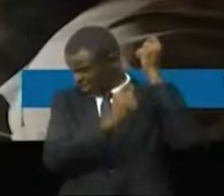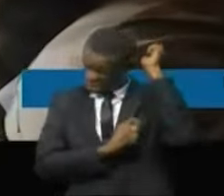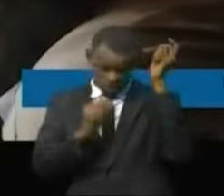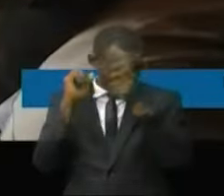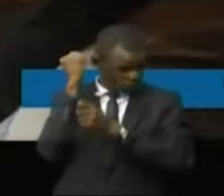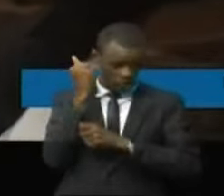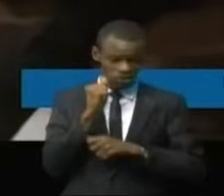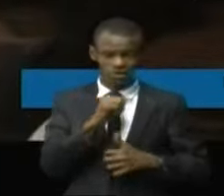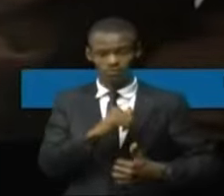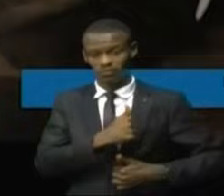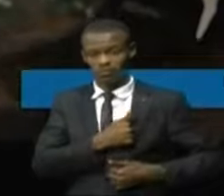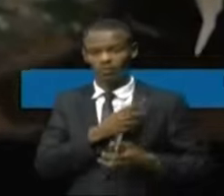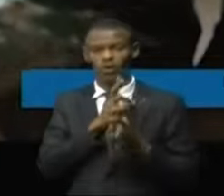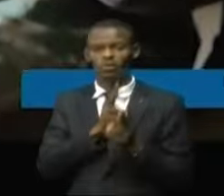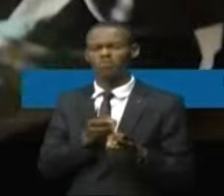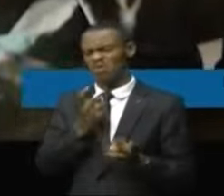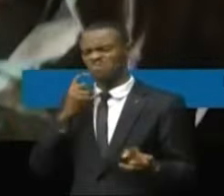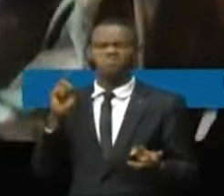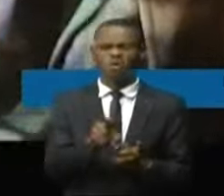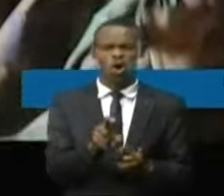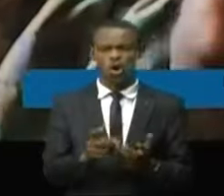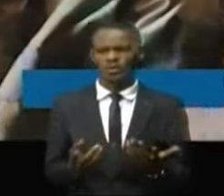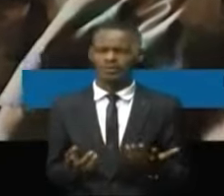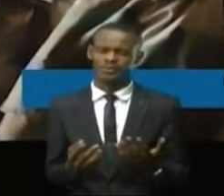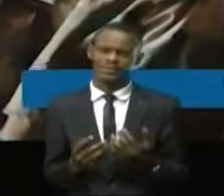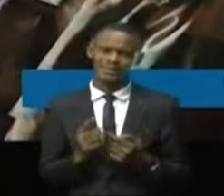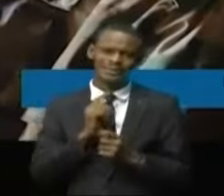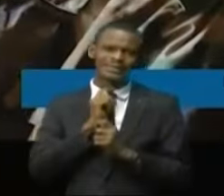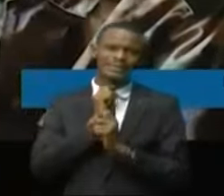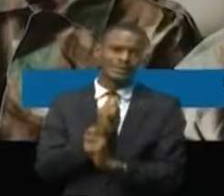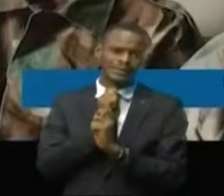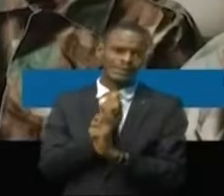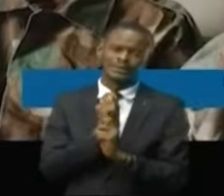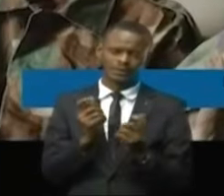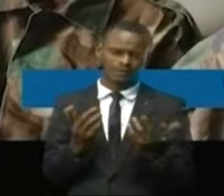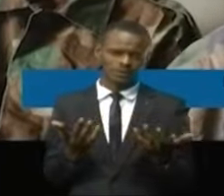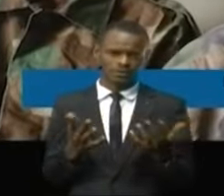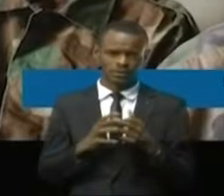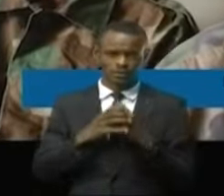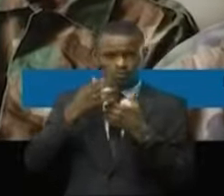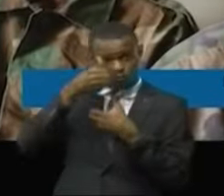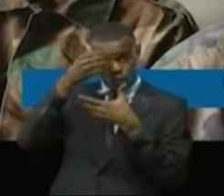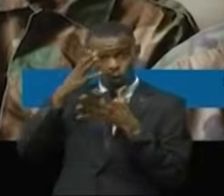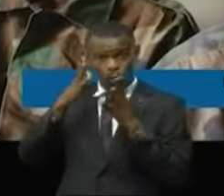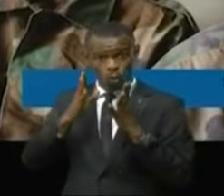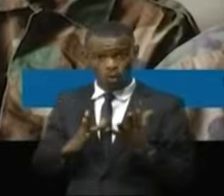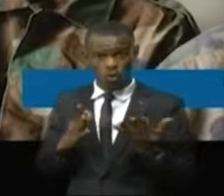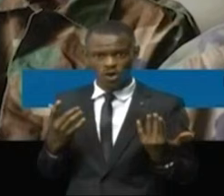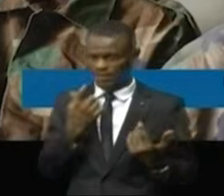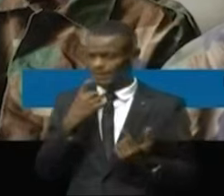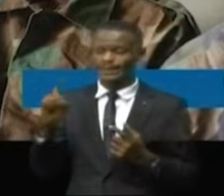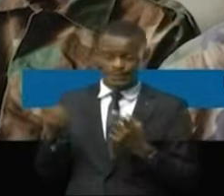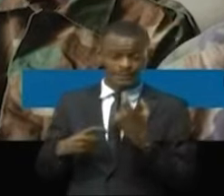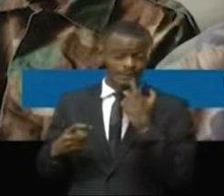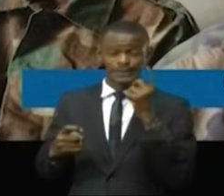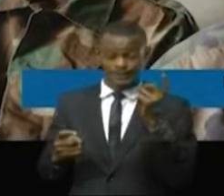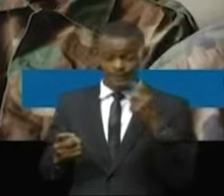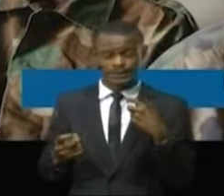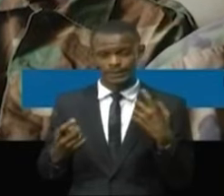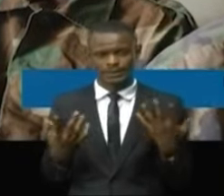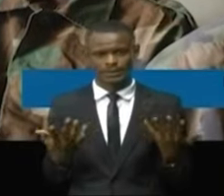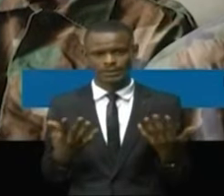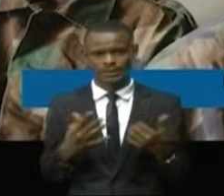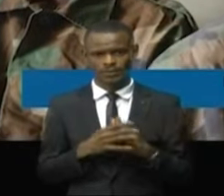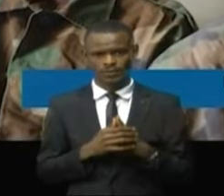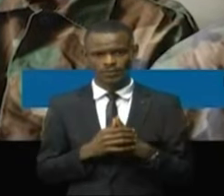nous avons participé ici au Congo, les corps des militaires rwandais qui mouraient au front étaient rapatriés pour enterrement au Rwanda.